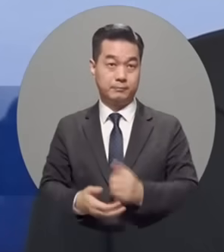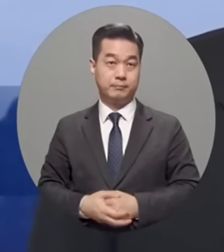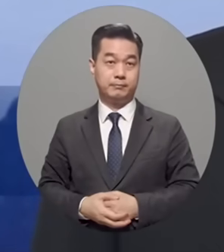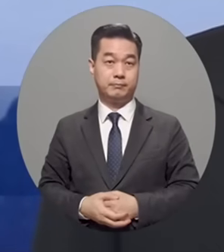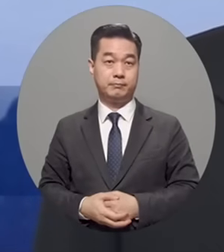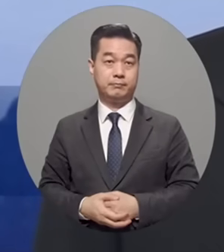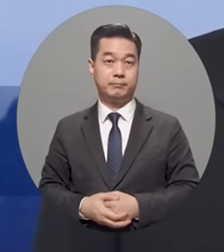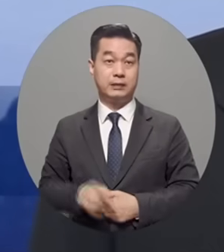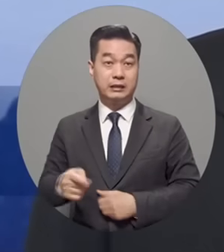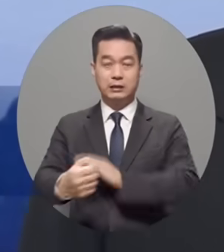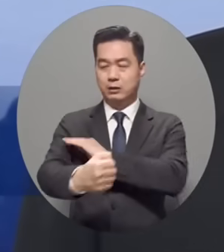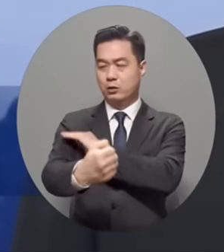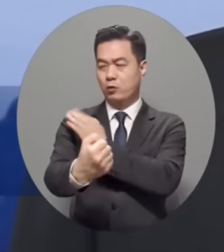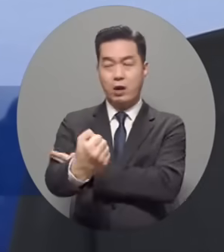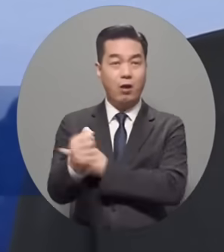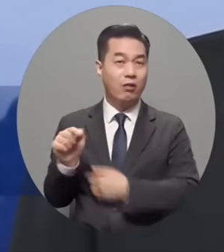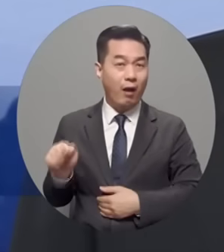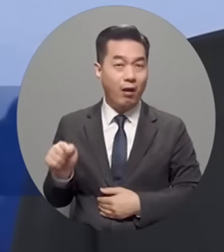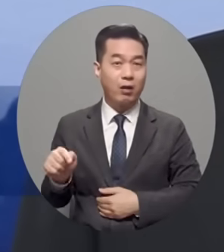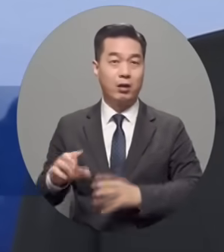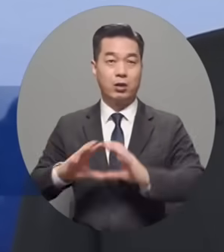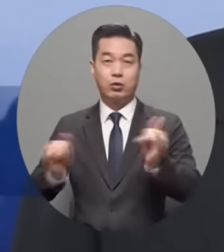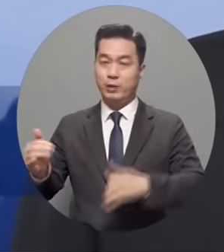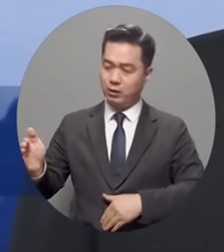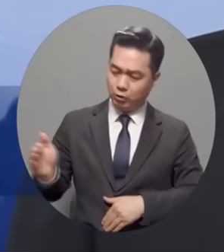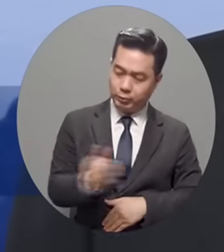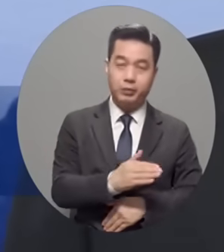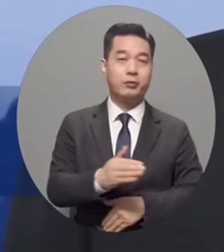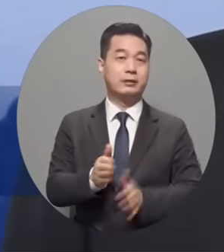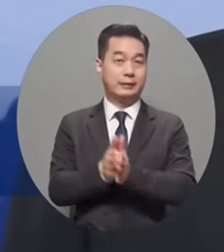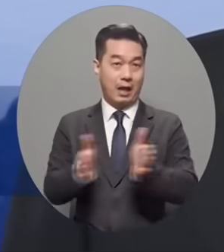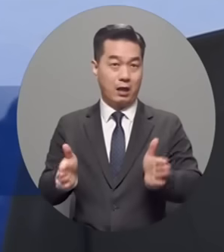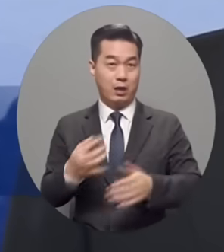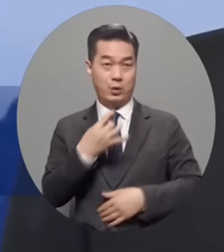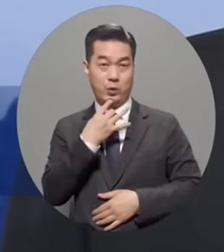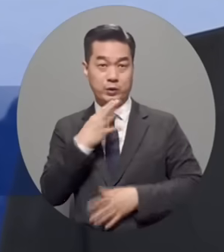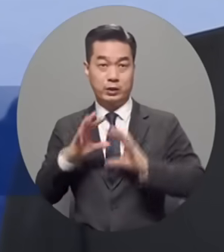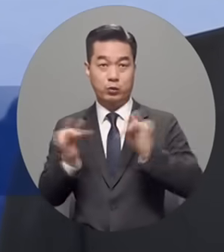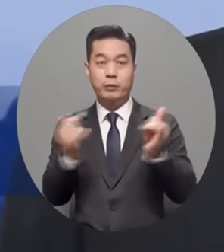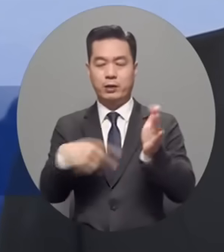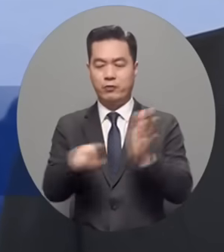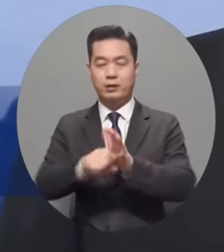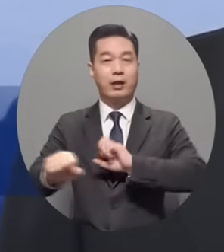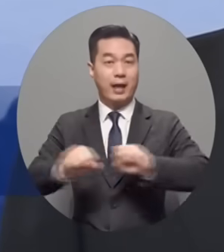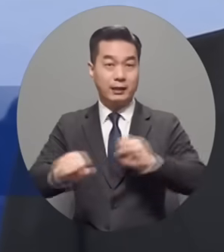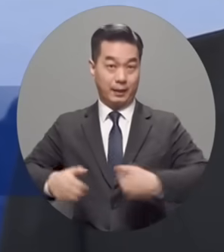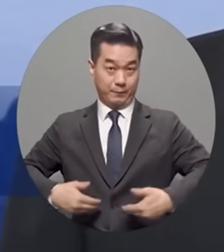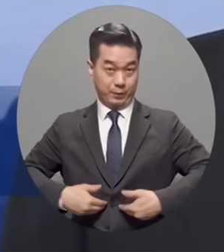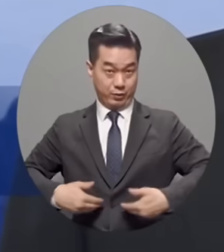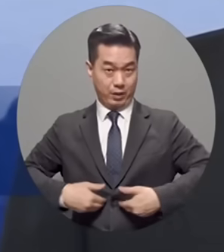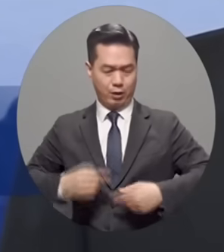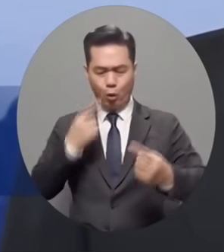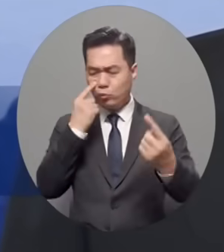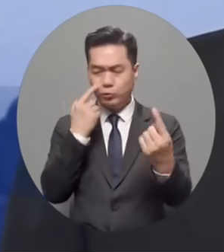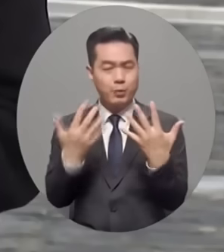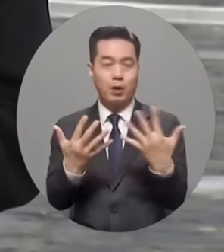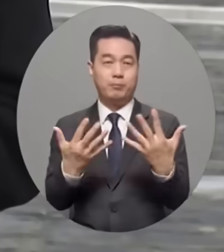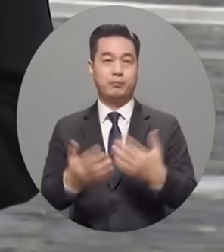그 권력이라고 하는 것도 국민으로부터 나온 것이고 오로지 국민을 위해서 행사되어야 되는 것은 분명한